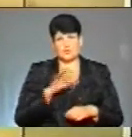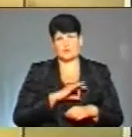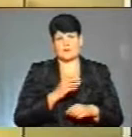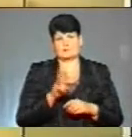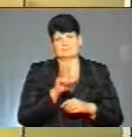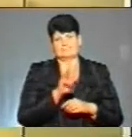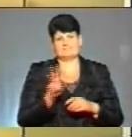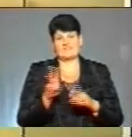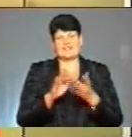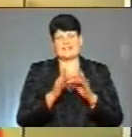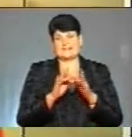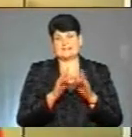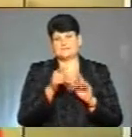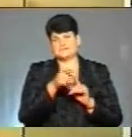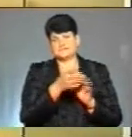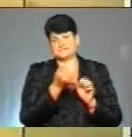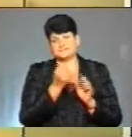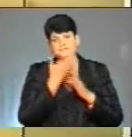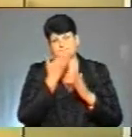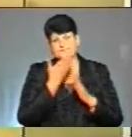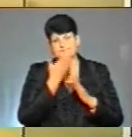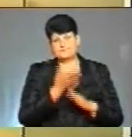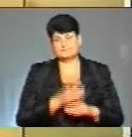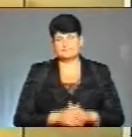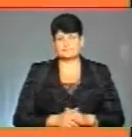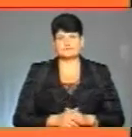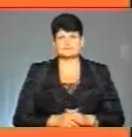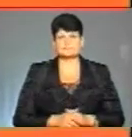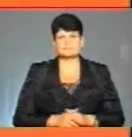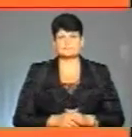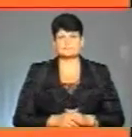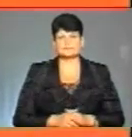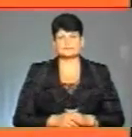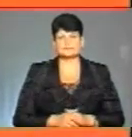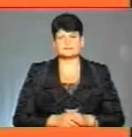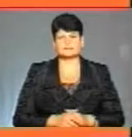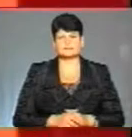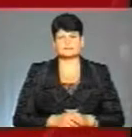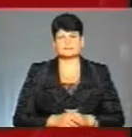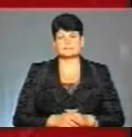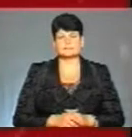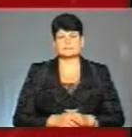користуватися електронною версією до того моменту, коли доїде цей підручник до школи.